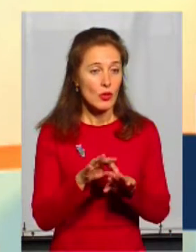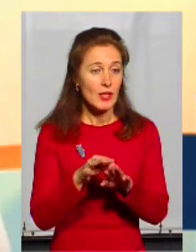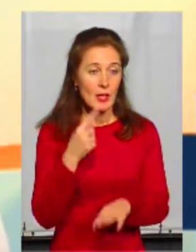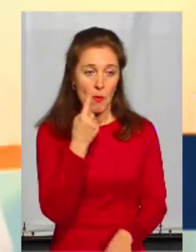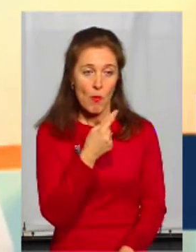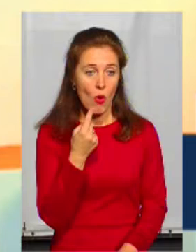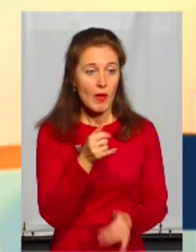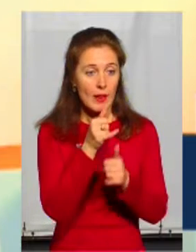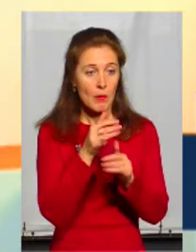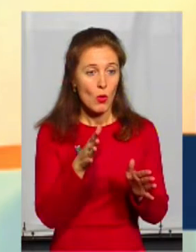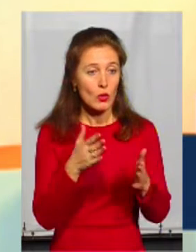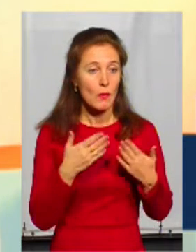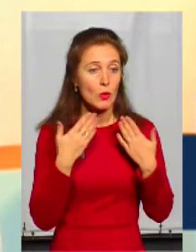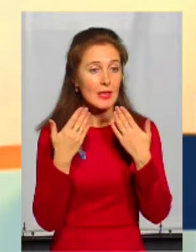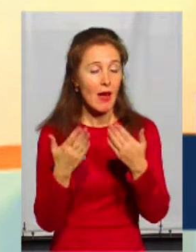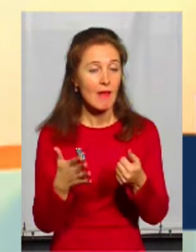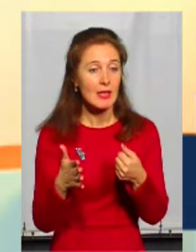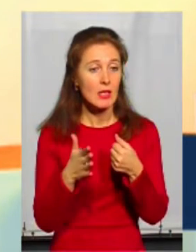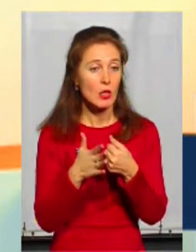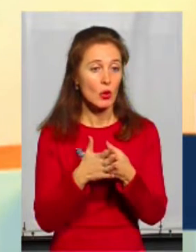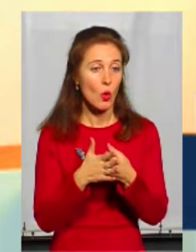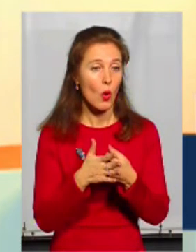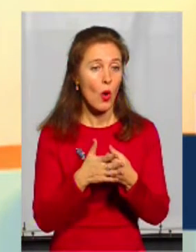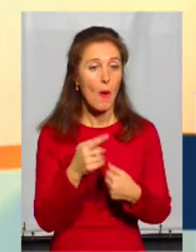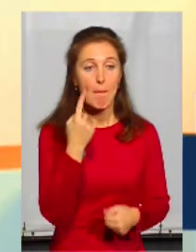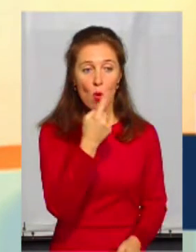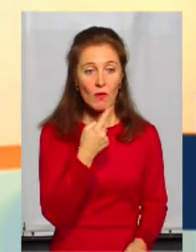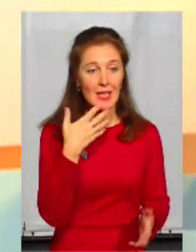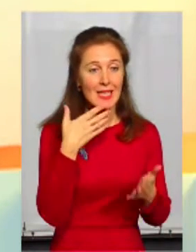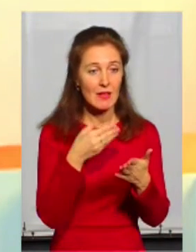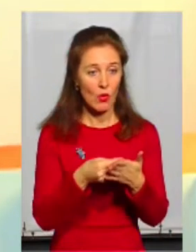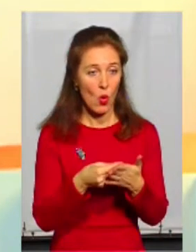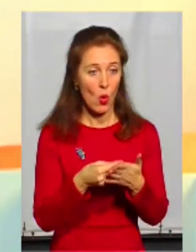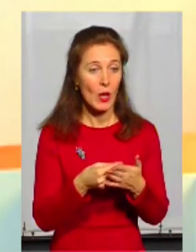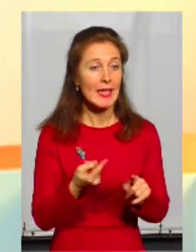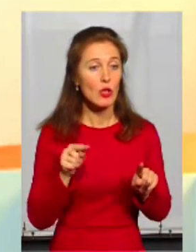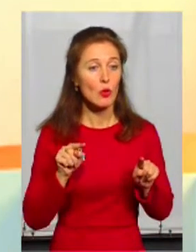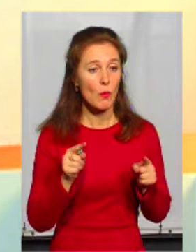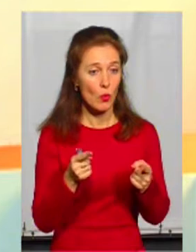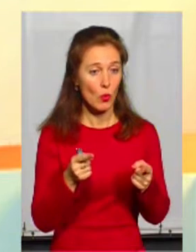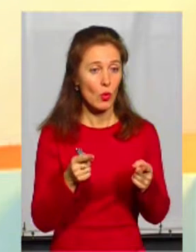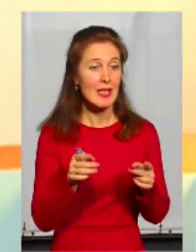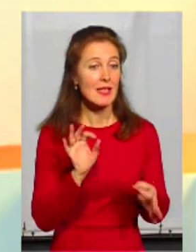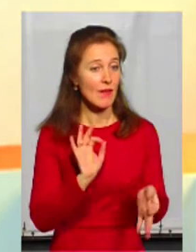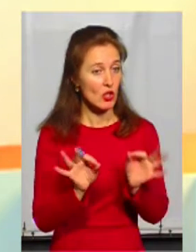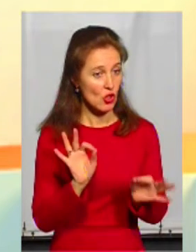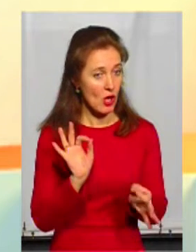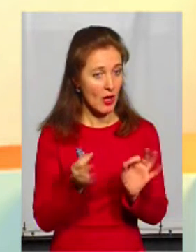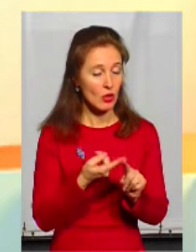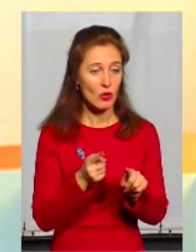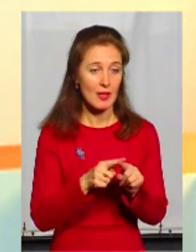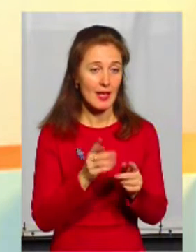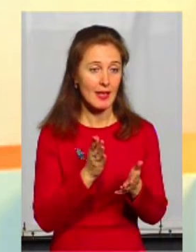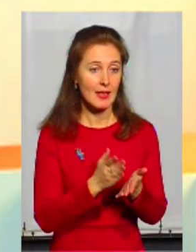консервативно не може поставитися до мовлення свого. І тому, звичайно, це є вадою